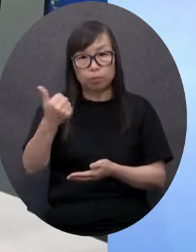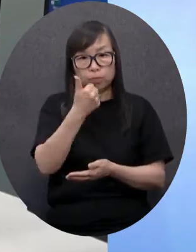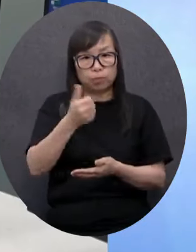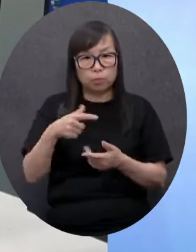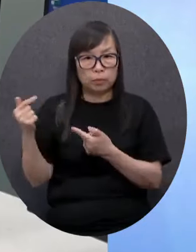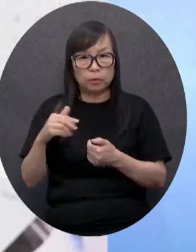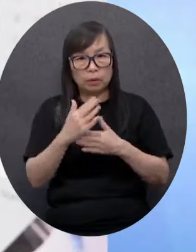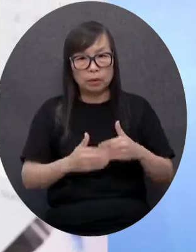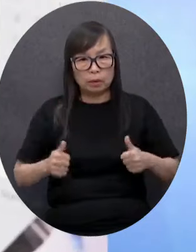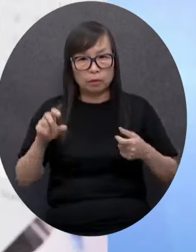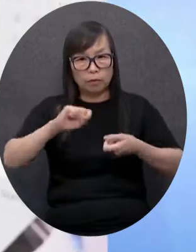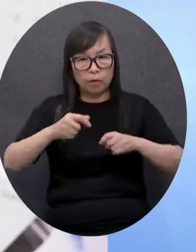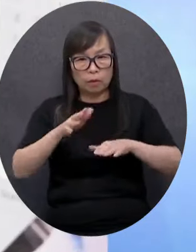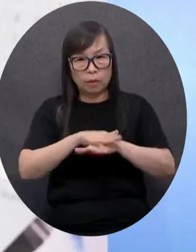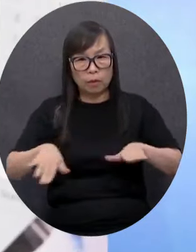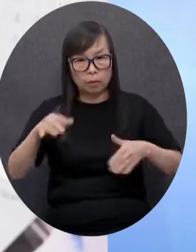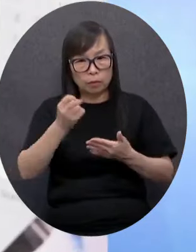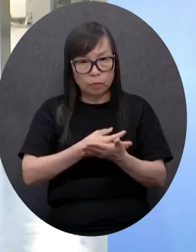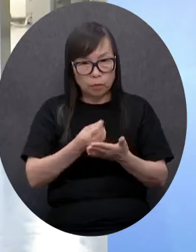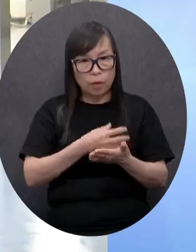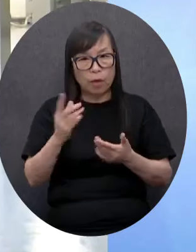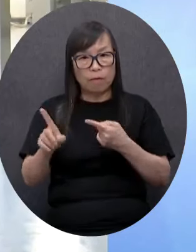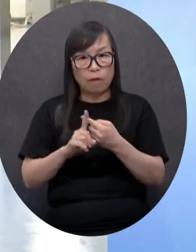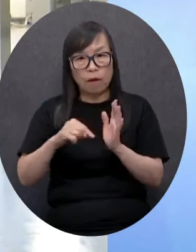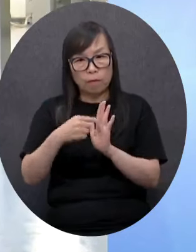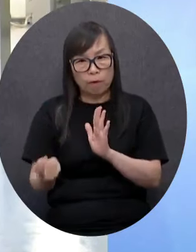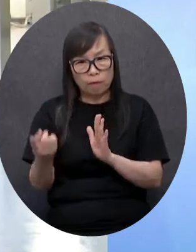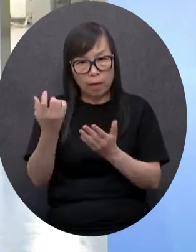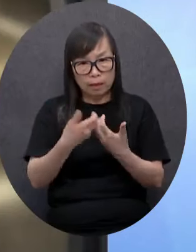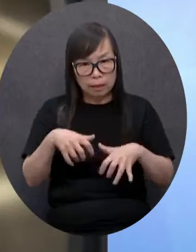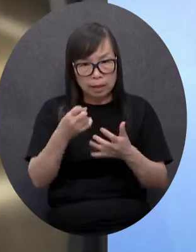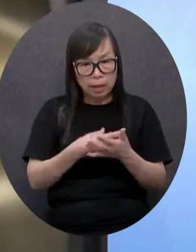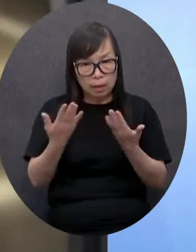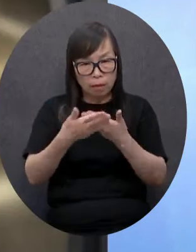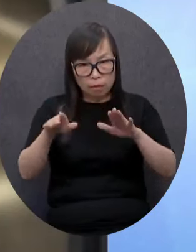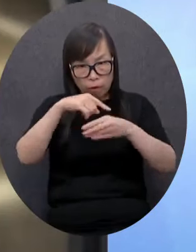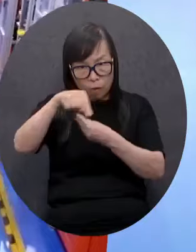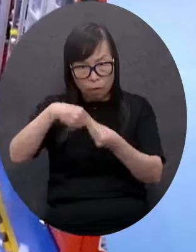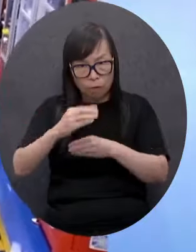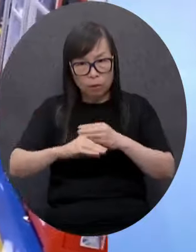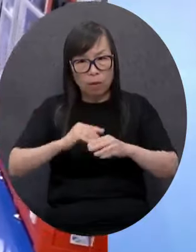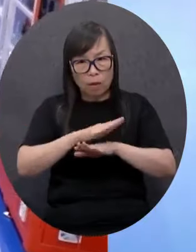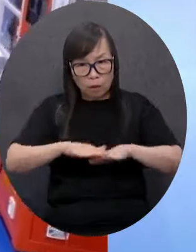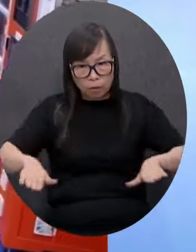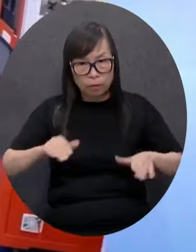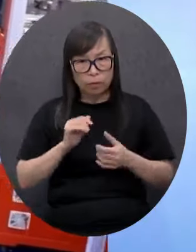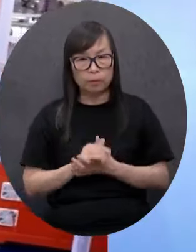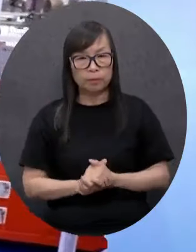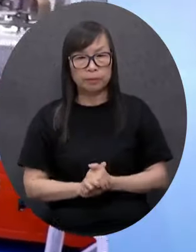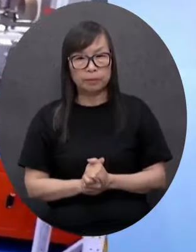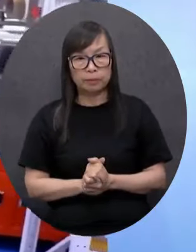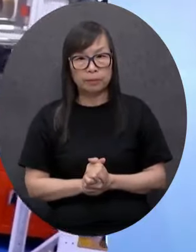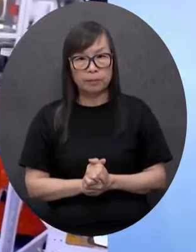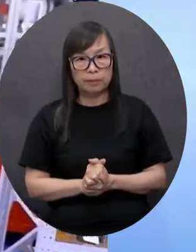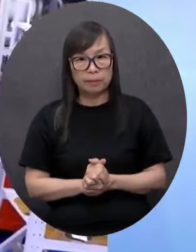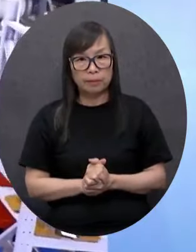断健全科技安全制度和风险防范机制，在开放环境中筑牢安全底线。香港电台记